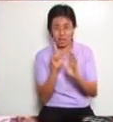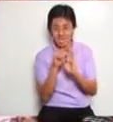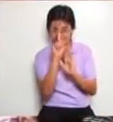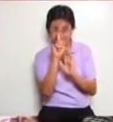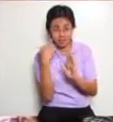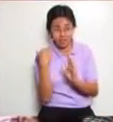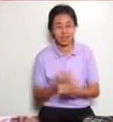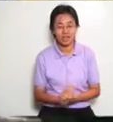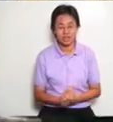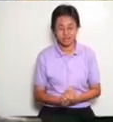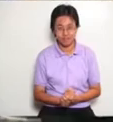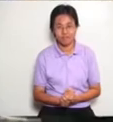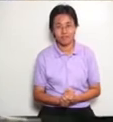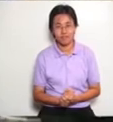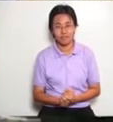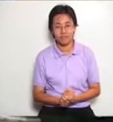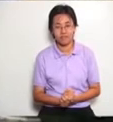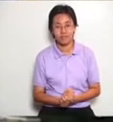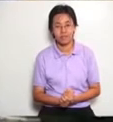ไมเกิดเวลพวกมุเจ้าแน่นอน บาปแ่นอน